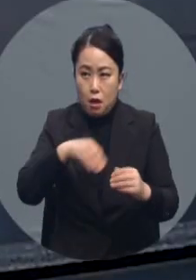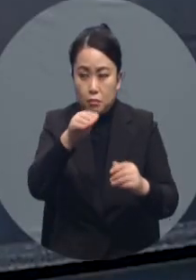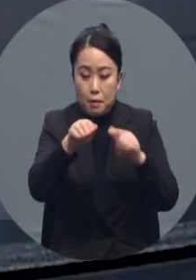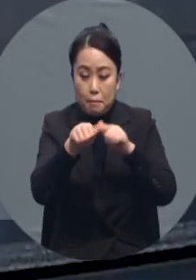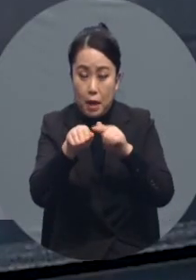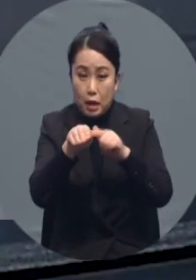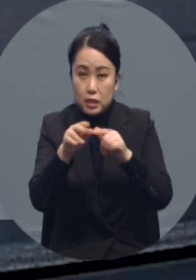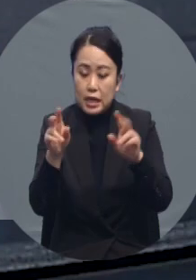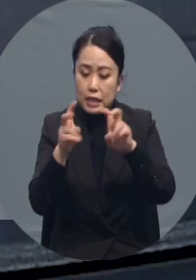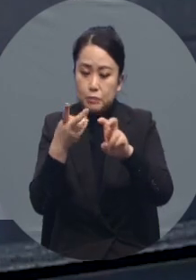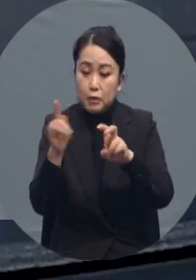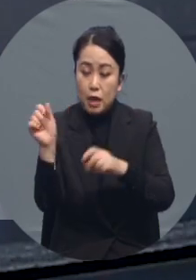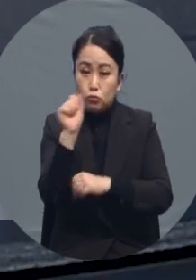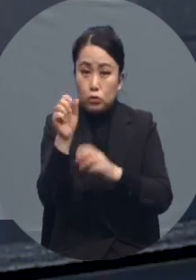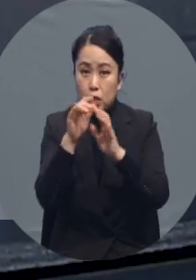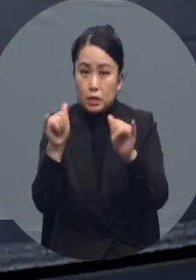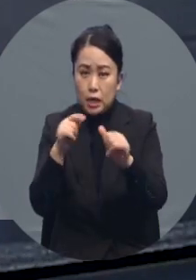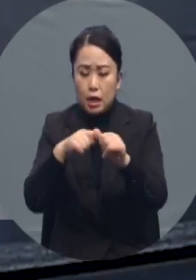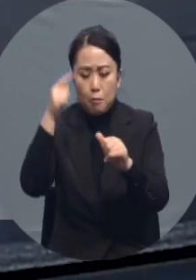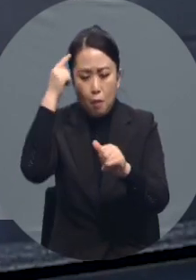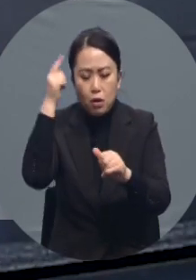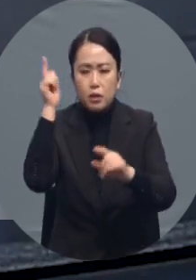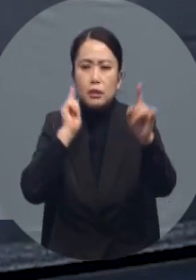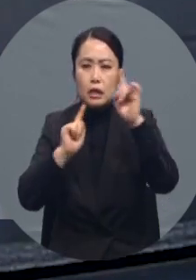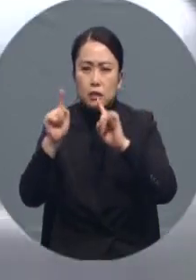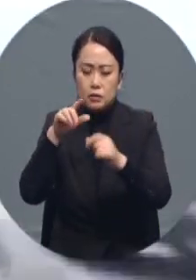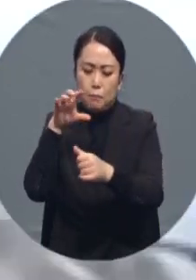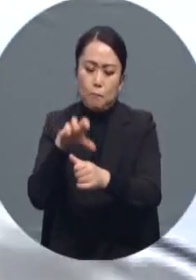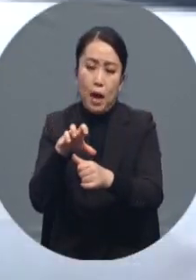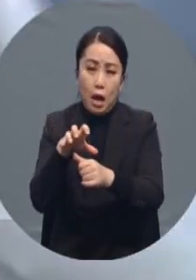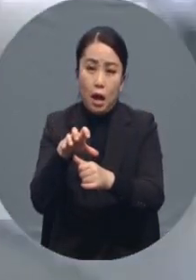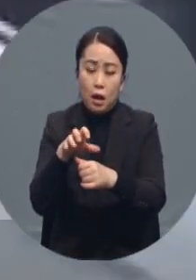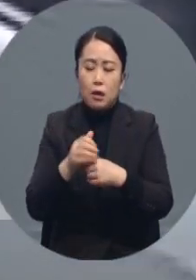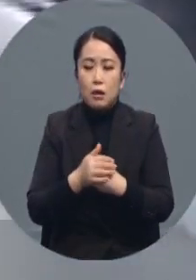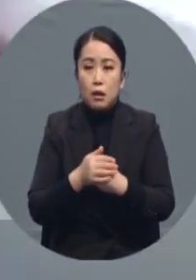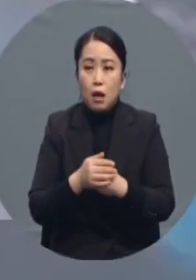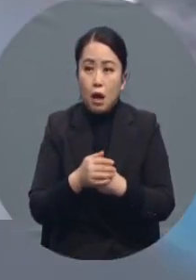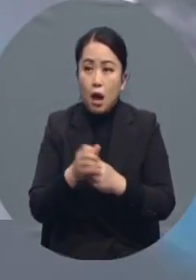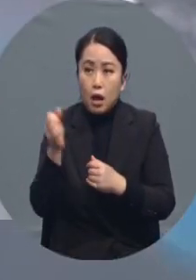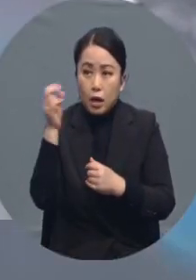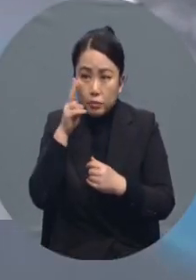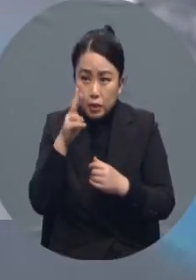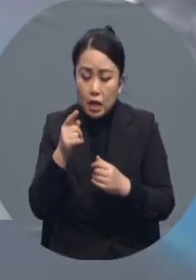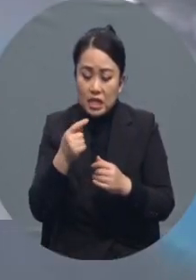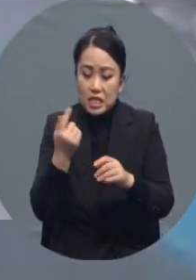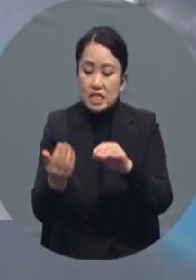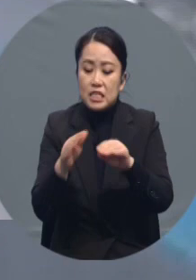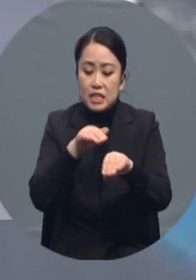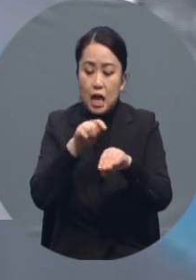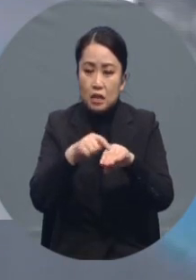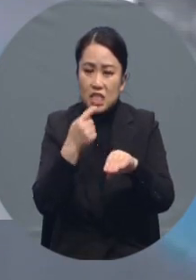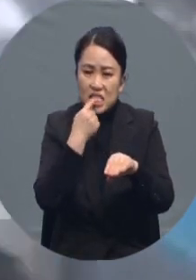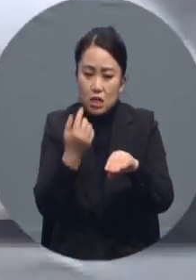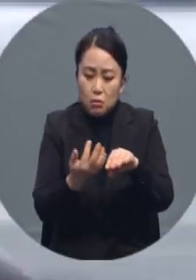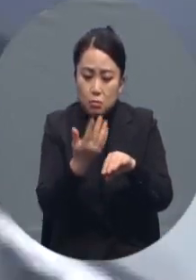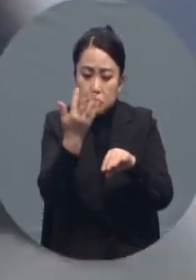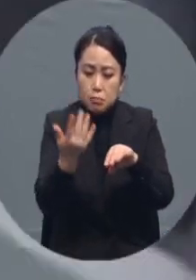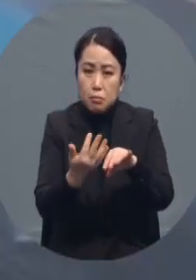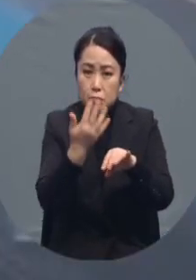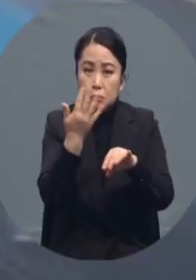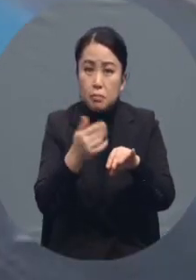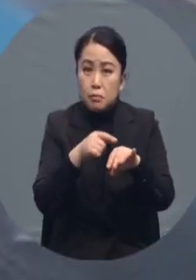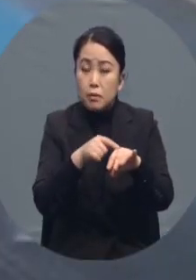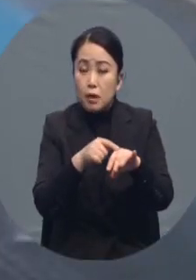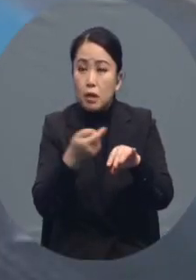승용차 안에는 20대 운전자가 머리를 다친 채 갇혀 있던 상황 급기야 차량에서 연기까지 피어오릅니다